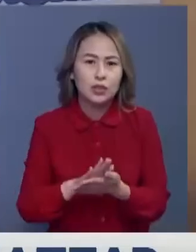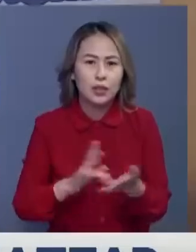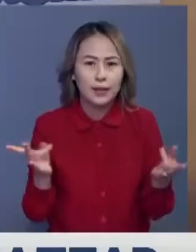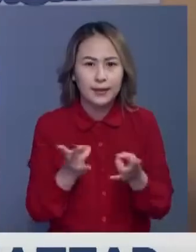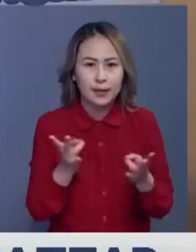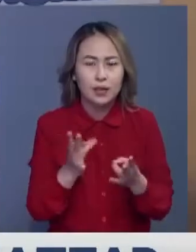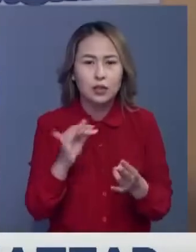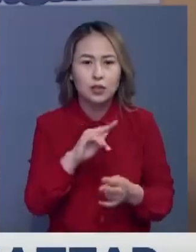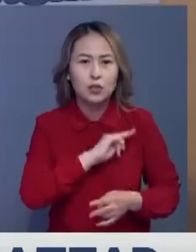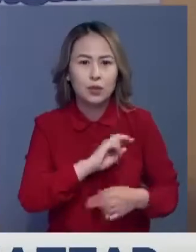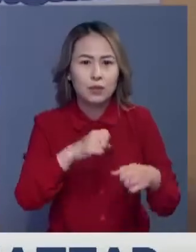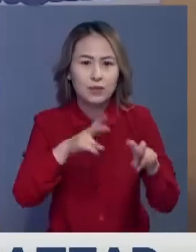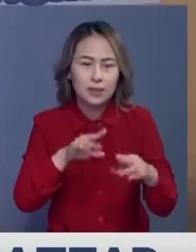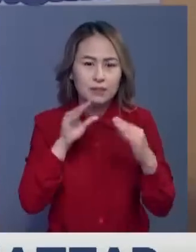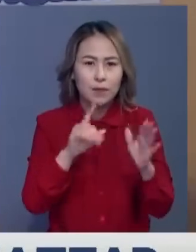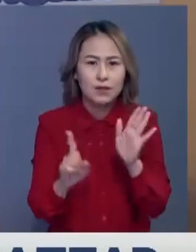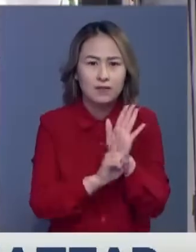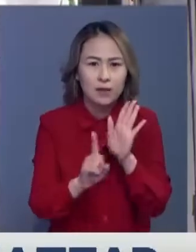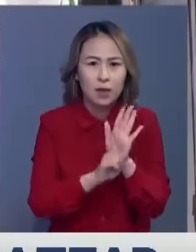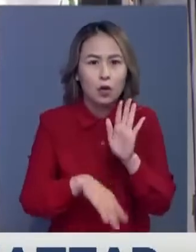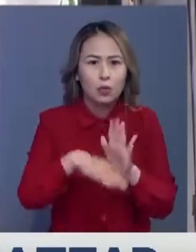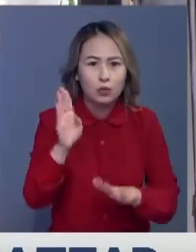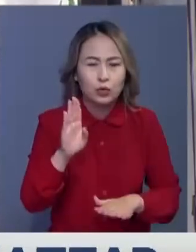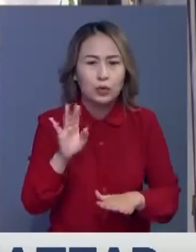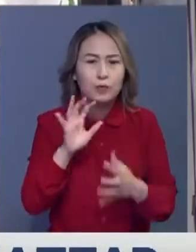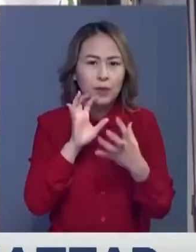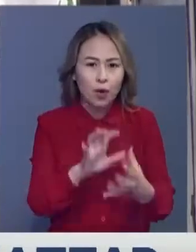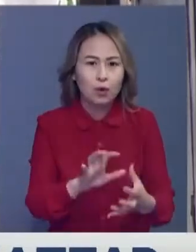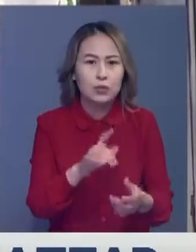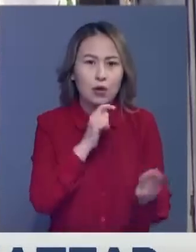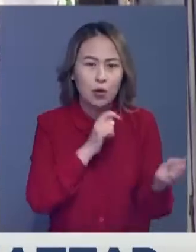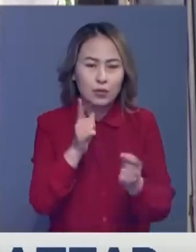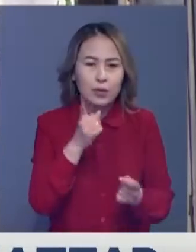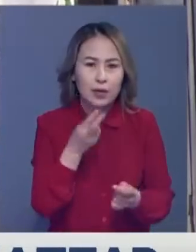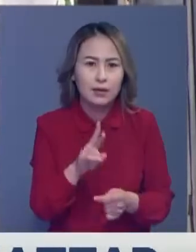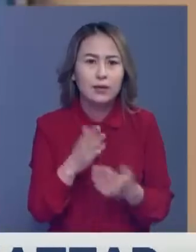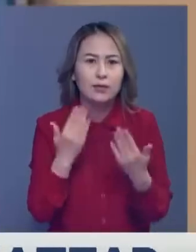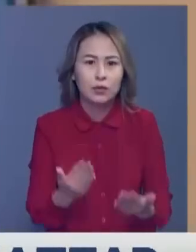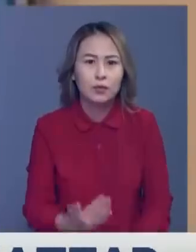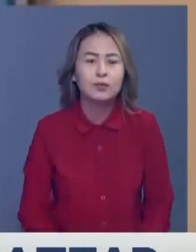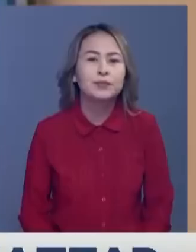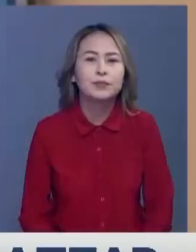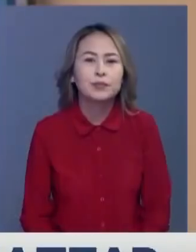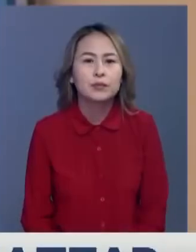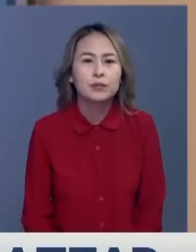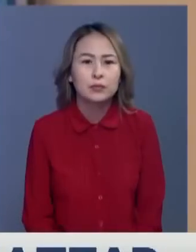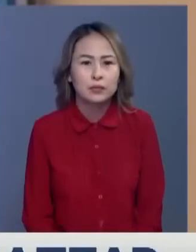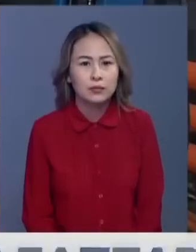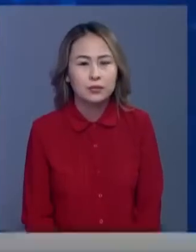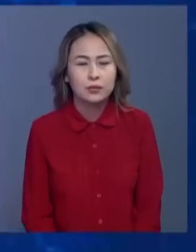дезинфекцияланады. Жұмысшыларды арнайы көлікпен тасымалдаған жөн. Мұның барлығы қауіпсіздік үшін жасалып отыр.